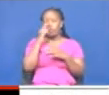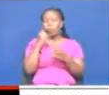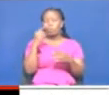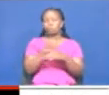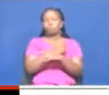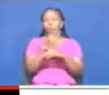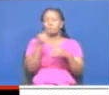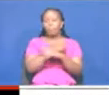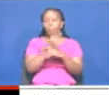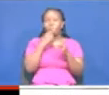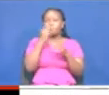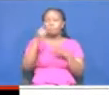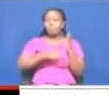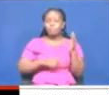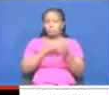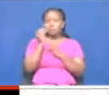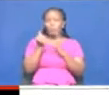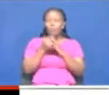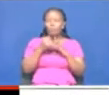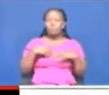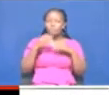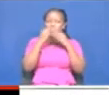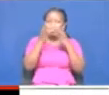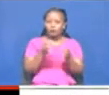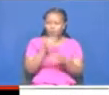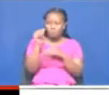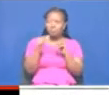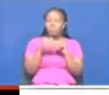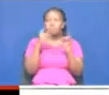hao wamefahamishwa kuhusu fursa mbalimbali.